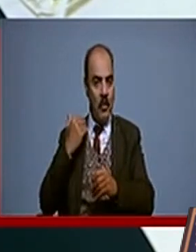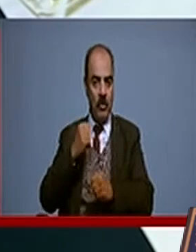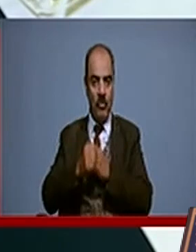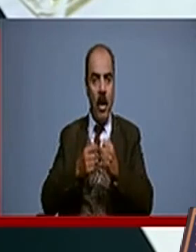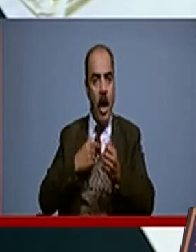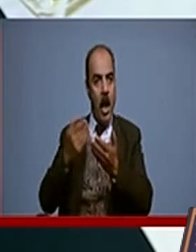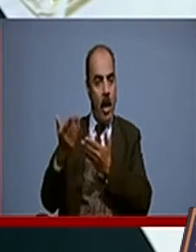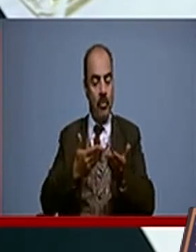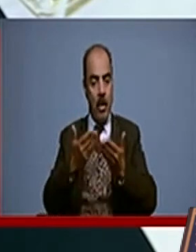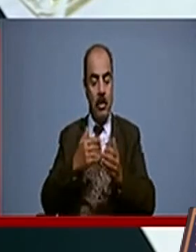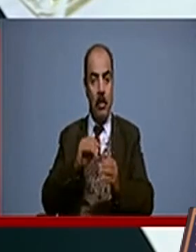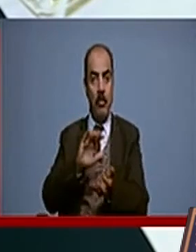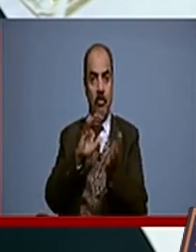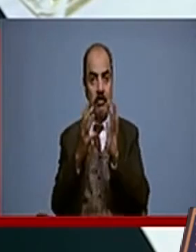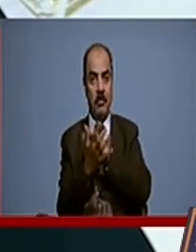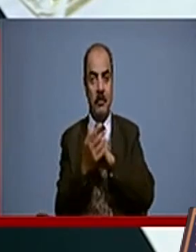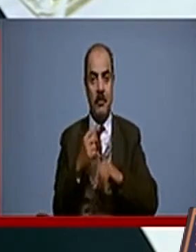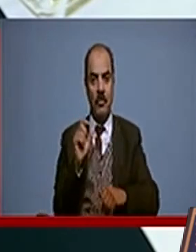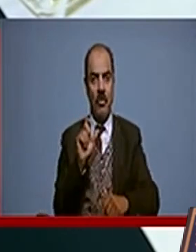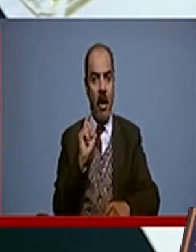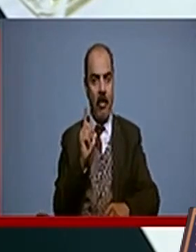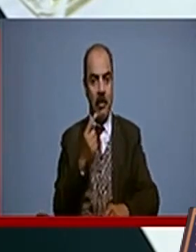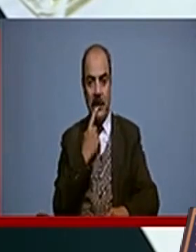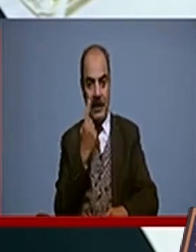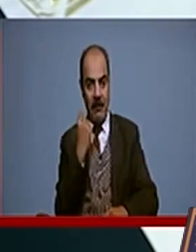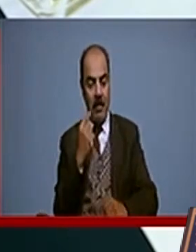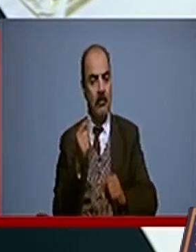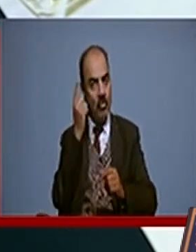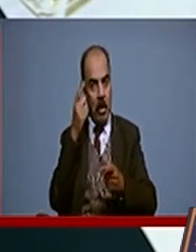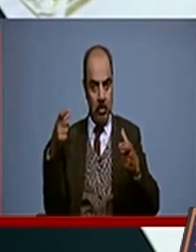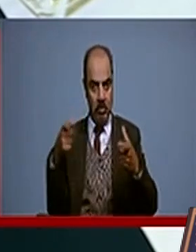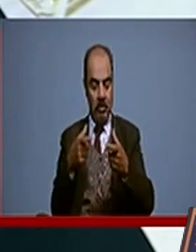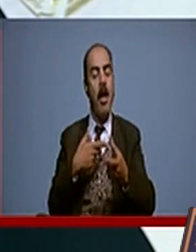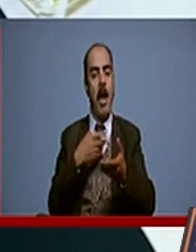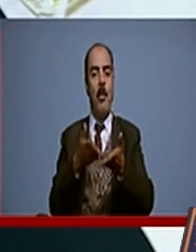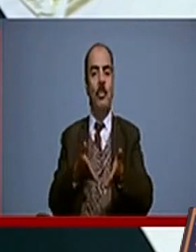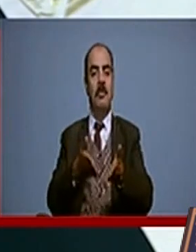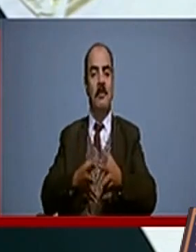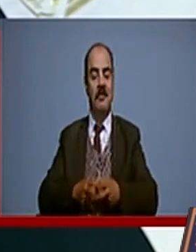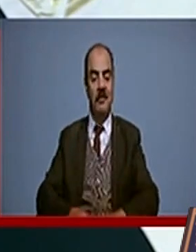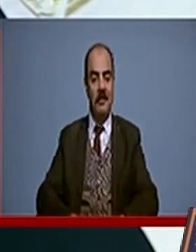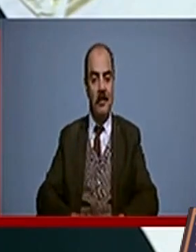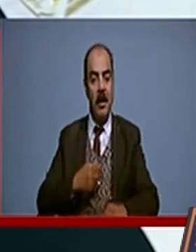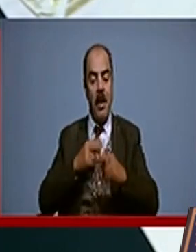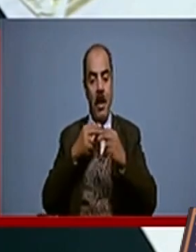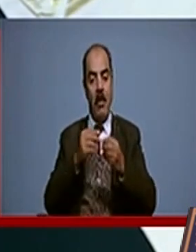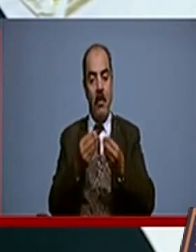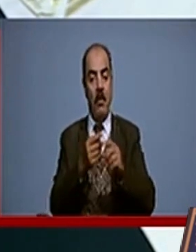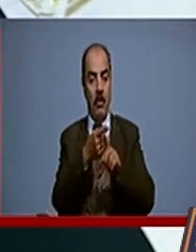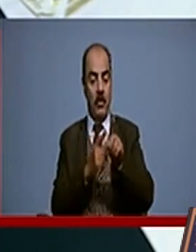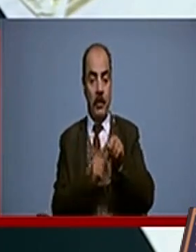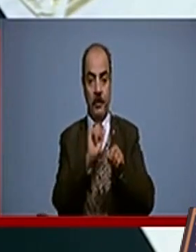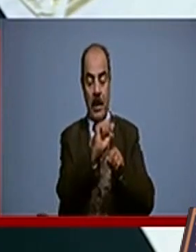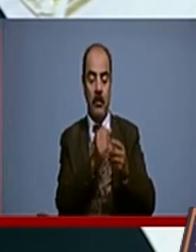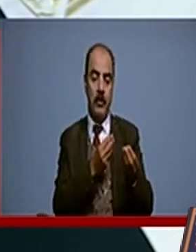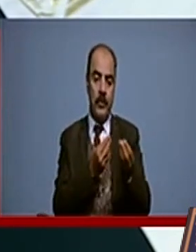استقبالها لمؤتمر المناخ في كاب 27 في شرم الشيخ. ايضا تحدثنا مع فخامة رئيسة الوزراء